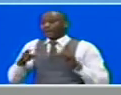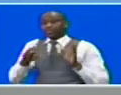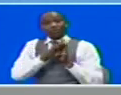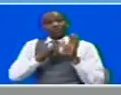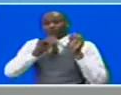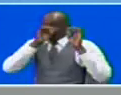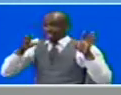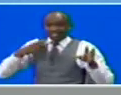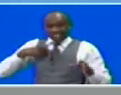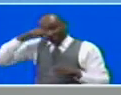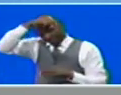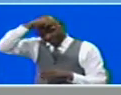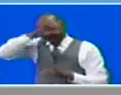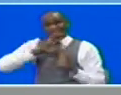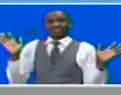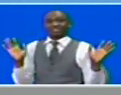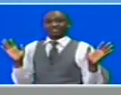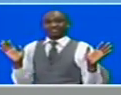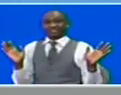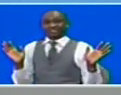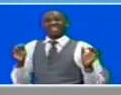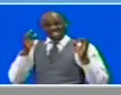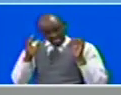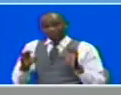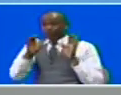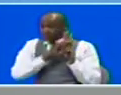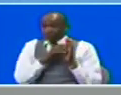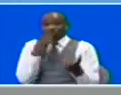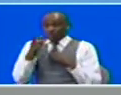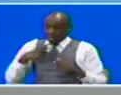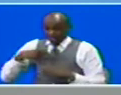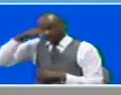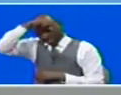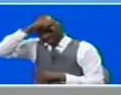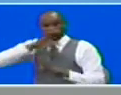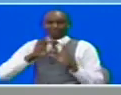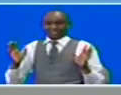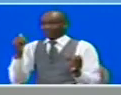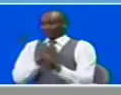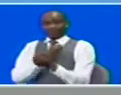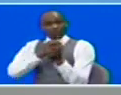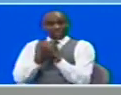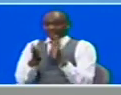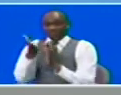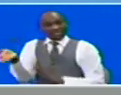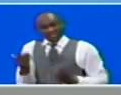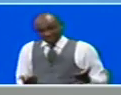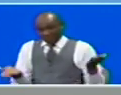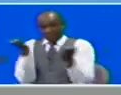hafai kuwania kiti fulani. Kama katiba ijaongelea cheti hicho haswa